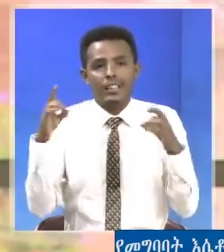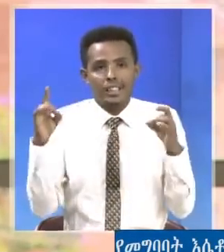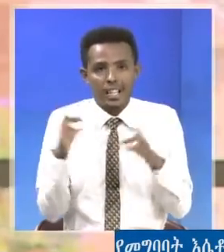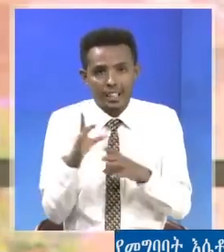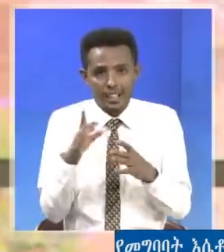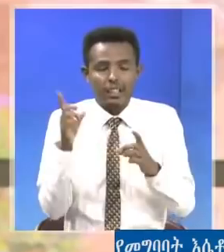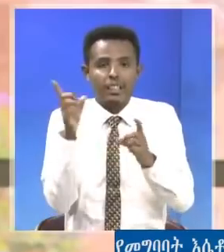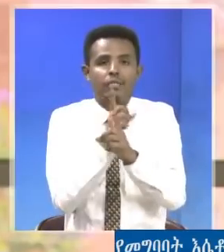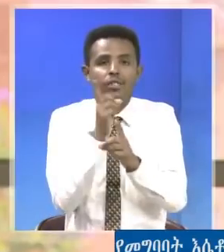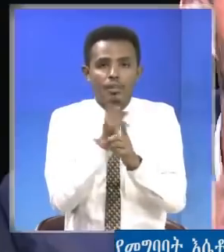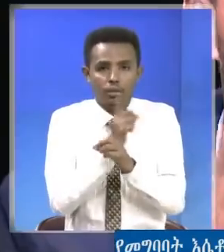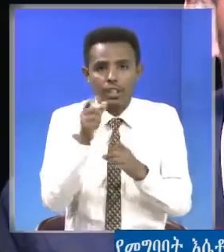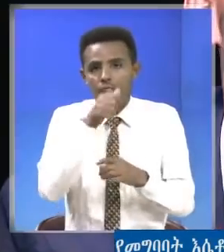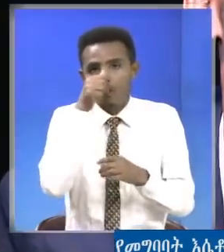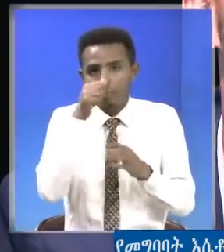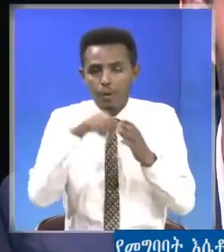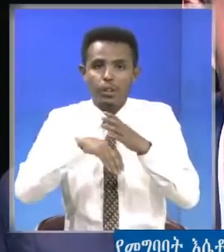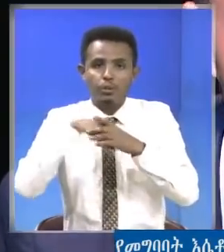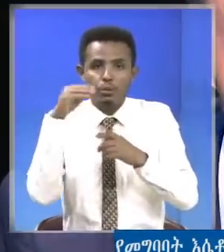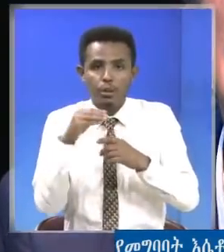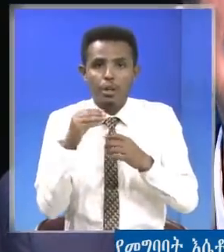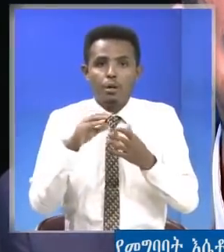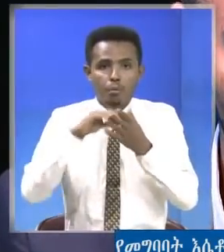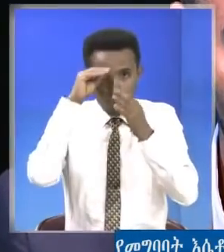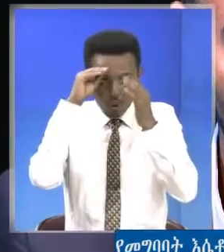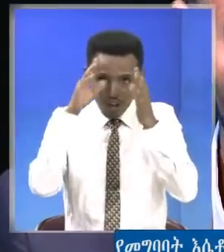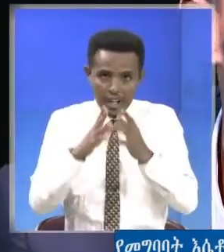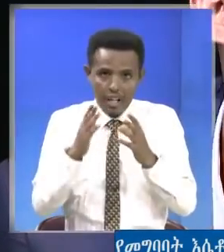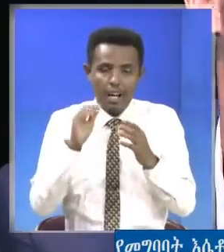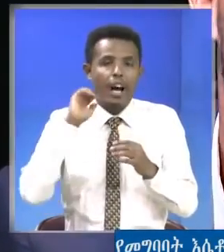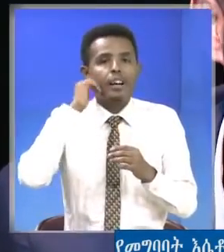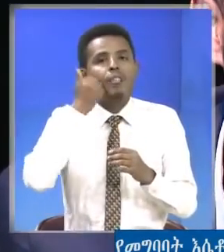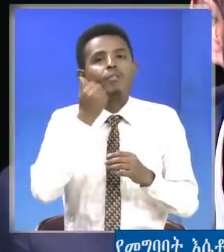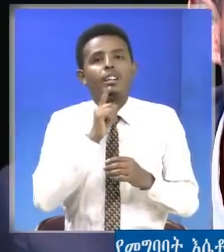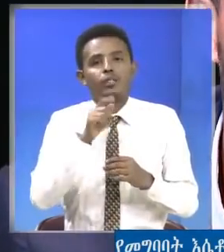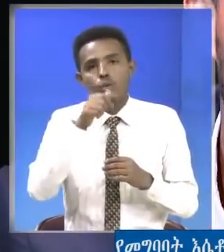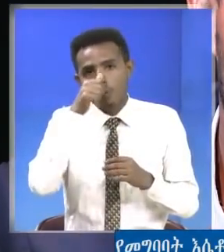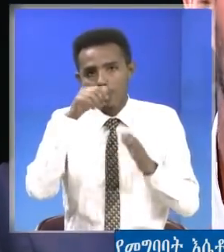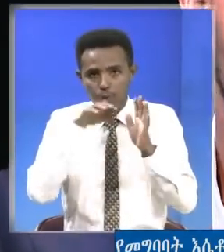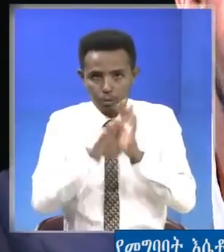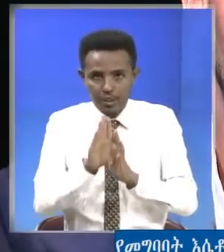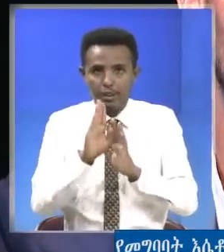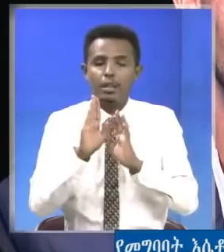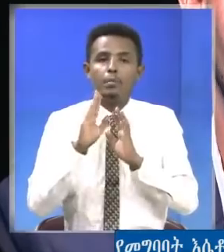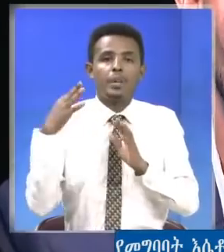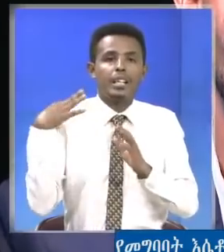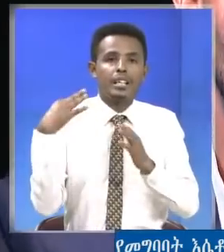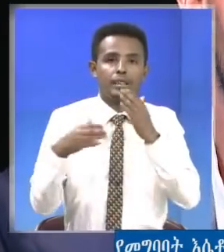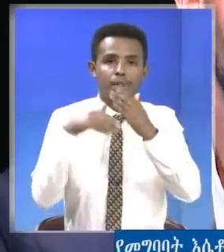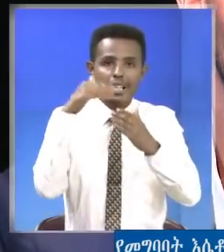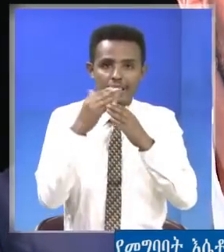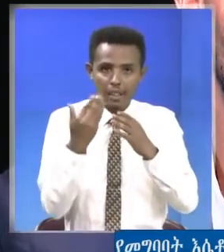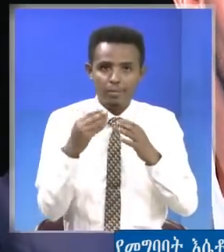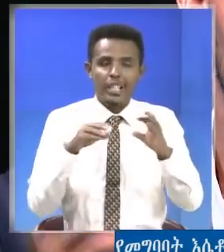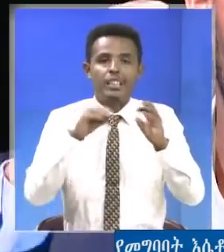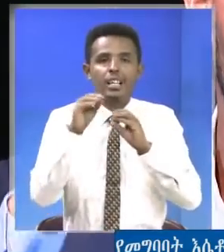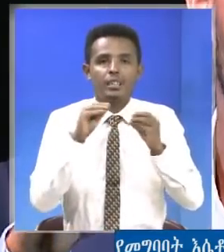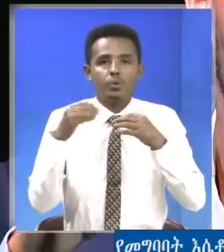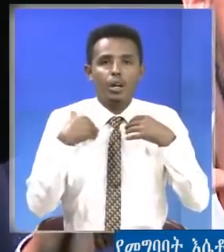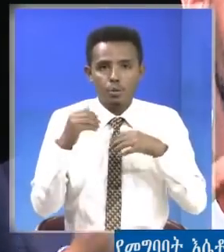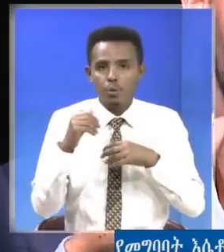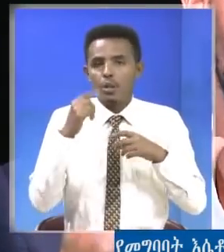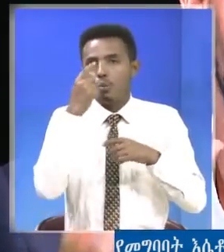ከተፈጥሮም ከኢትዮጵያዊነትም ውጪ ነው። ምሁራን አይናፋር ናቸው። ኢትዮጵያ ውስጥ በጣም አይናፋር ናቸው። በግለሰብ ደረጃ የሚንቀሳቀሱ አሉ። አንተም እኔም ጋር ኮመን